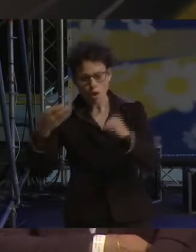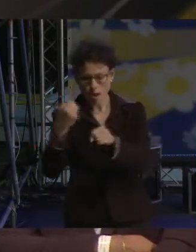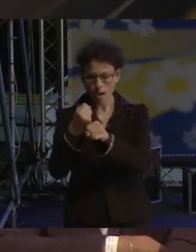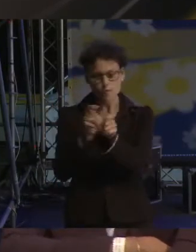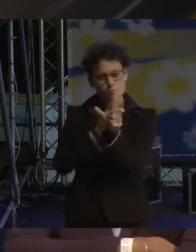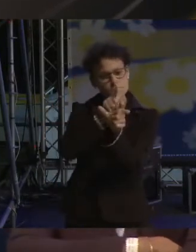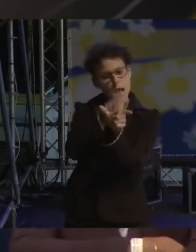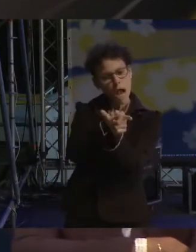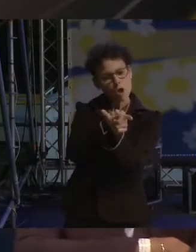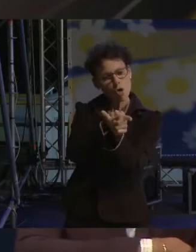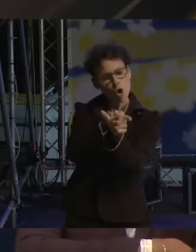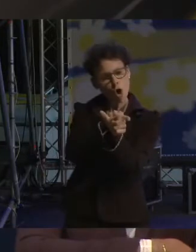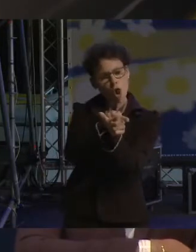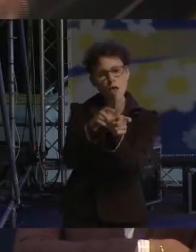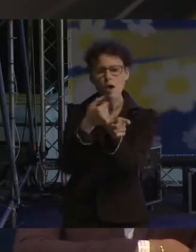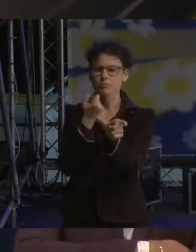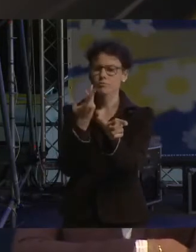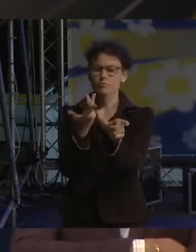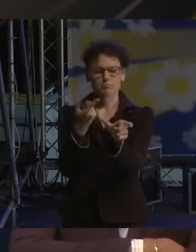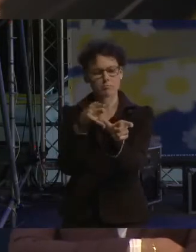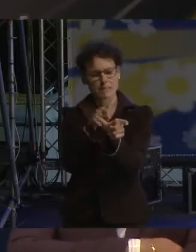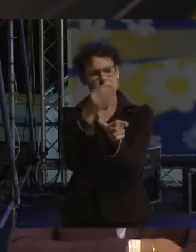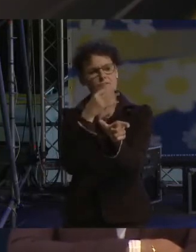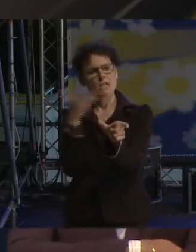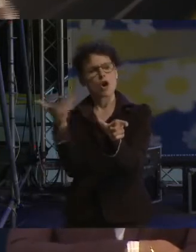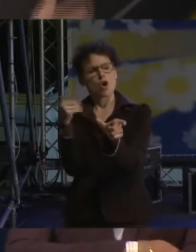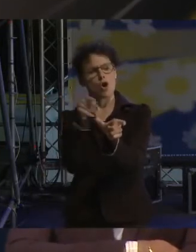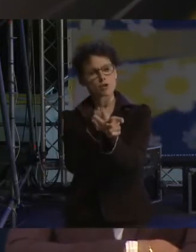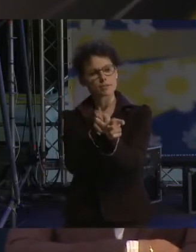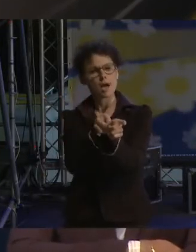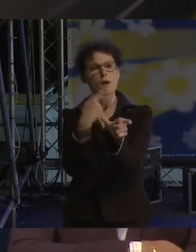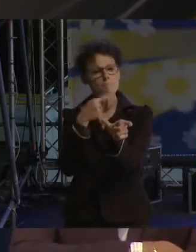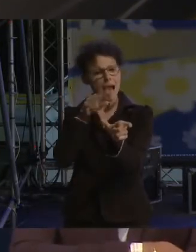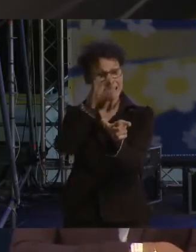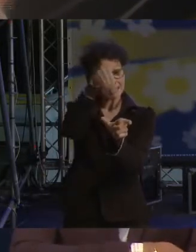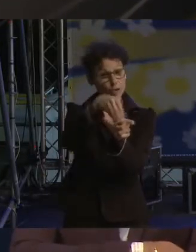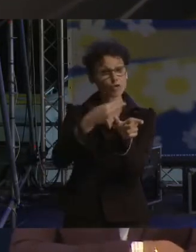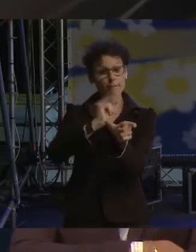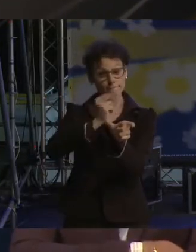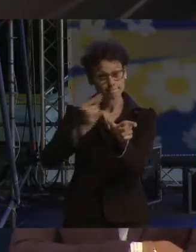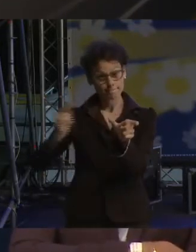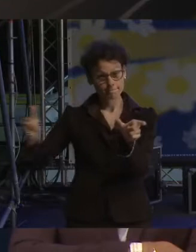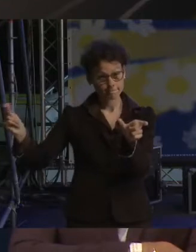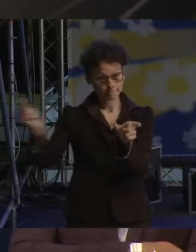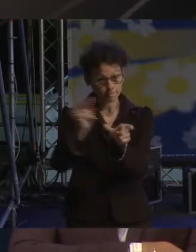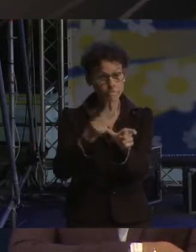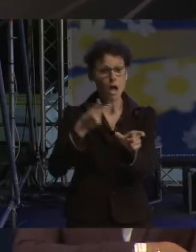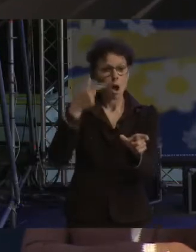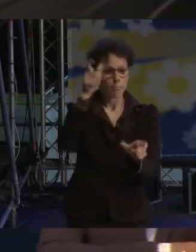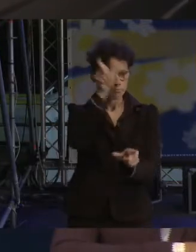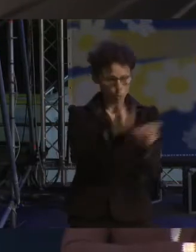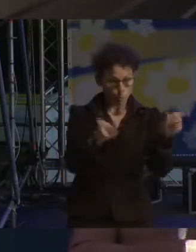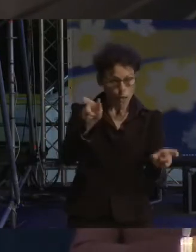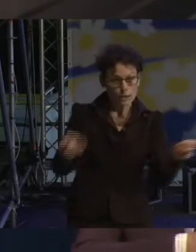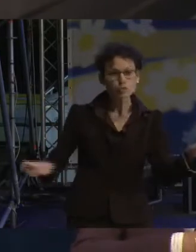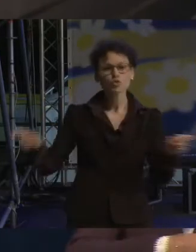sembra una parola anche di difficile interpretazione manelli lavoro ci sono un sacco di variabili c'è la variabile demografica c'è la variabile e